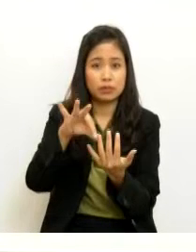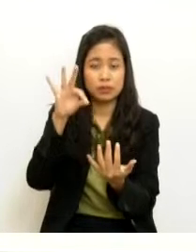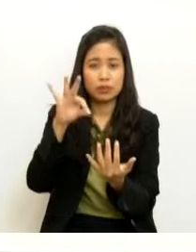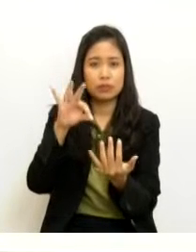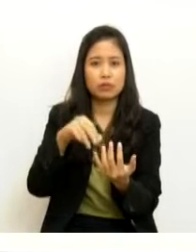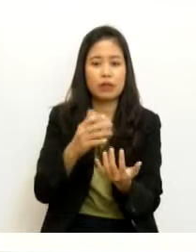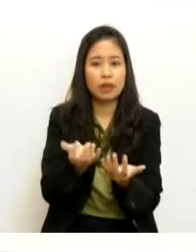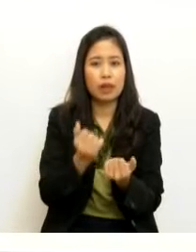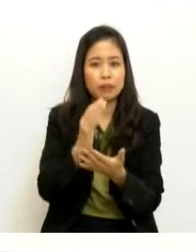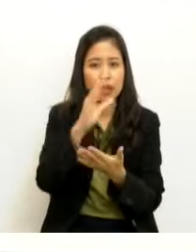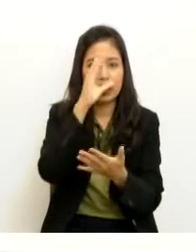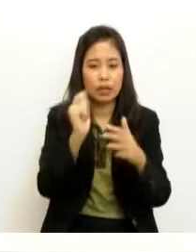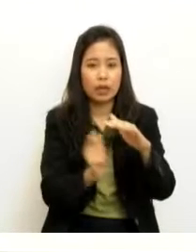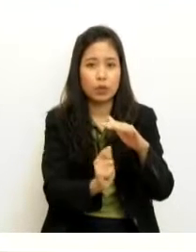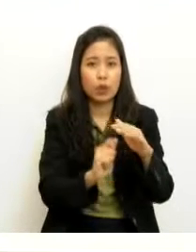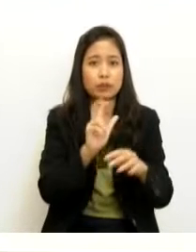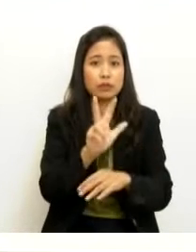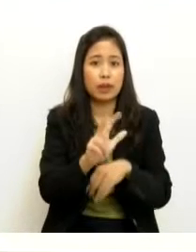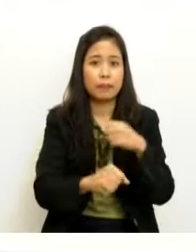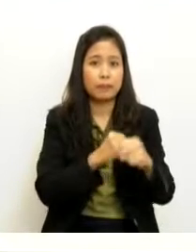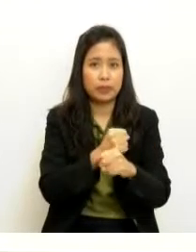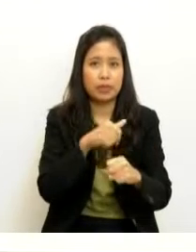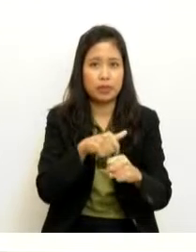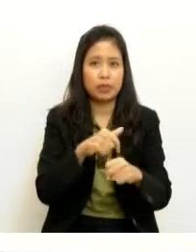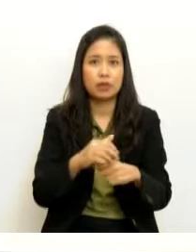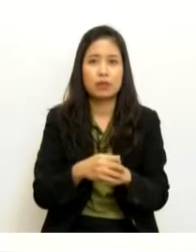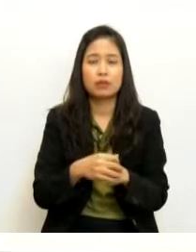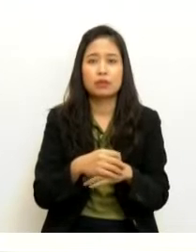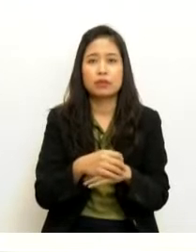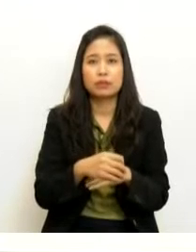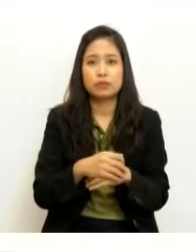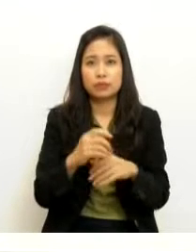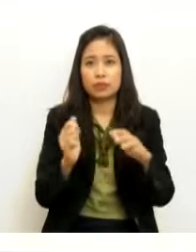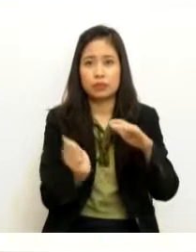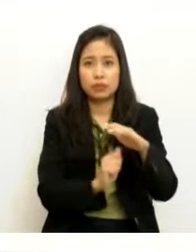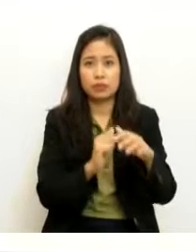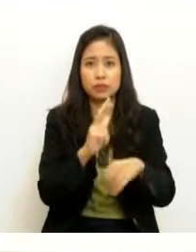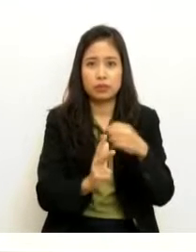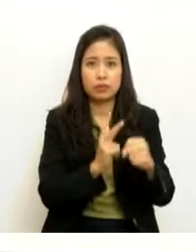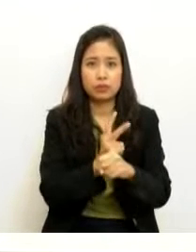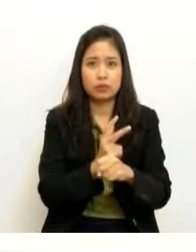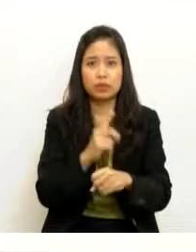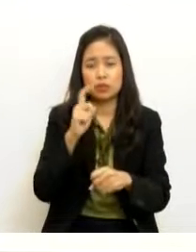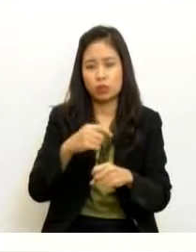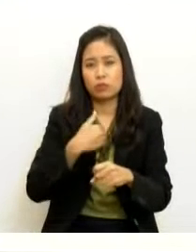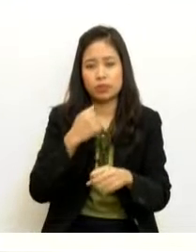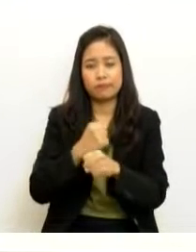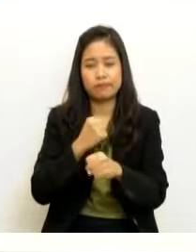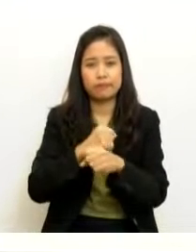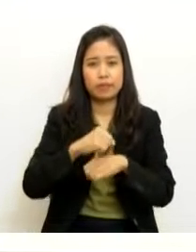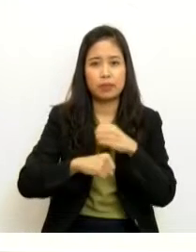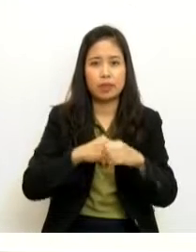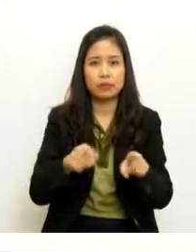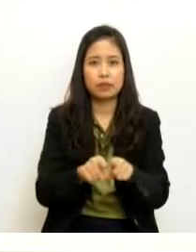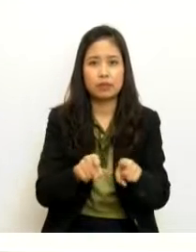รับนักเรียนอนุบาล3ขวบนั้นหรืออนุบาลชั้นอื่นๆนะครับก็จะมีแนวปฏิบัติเหมือนทุกปีก็คือจะ